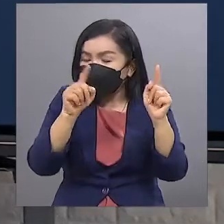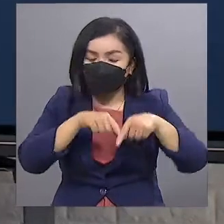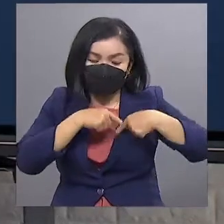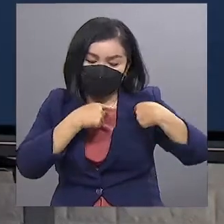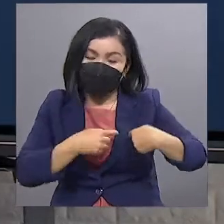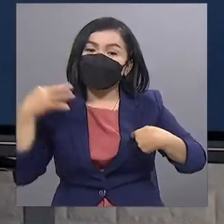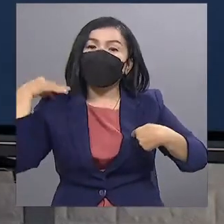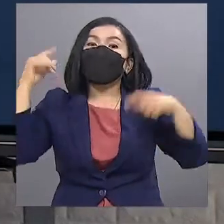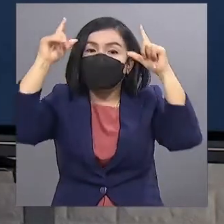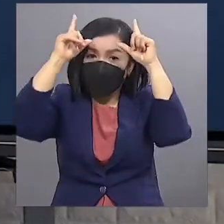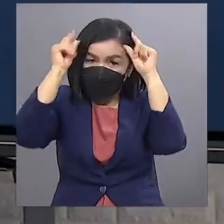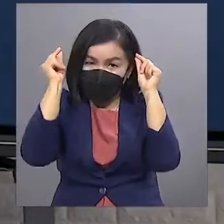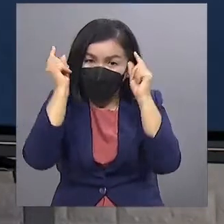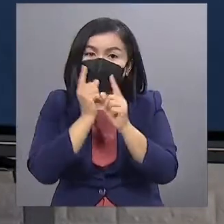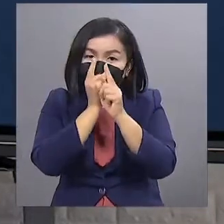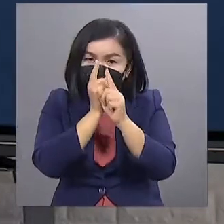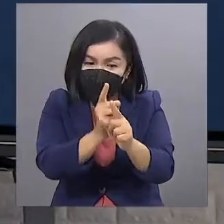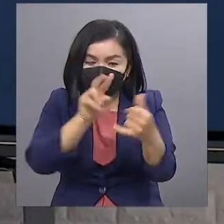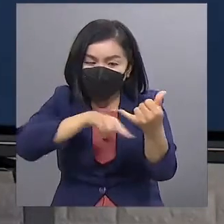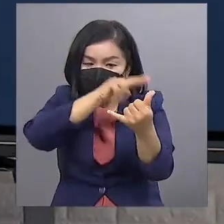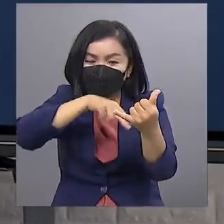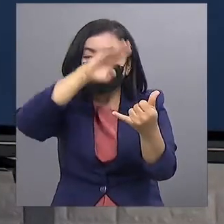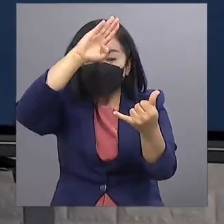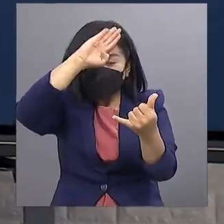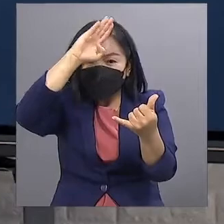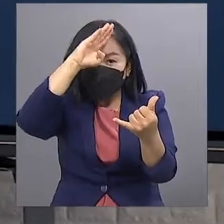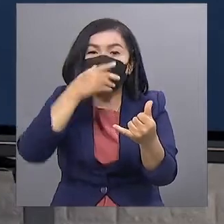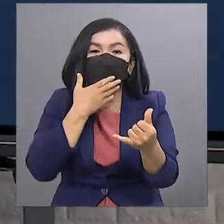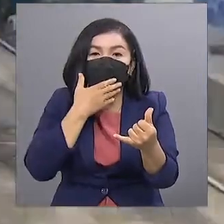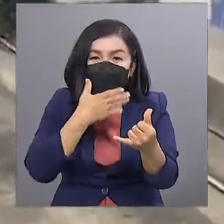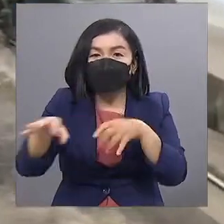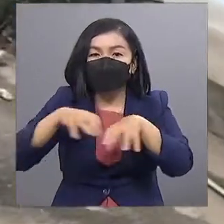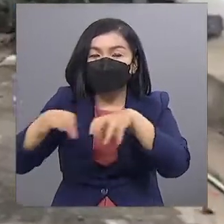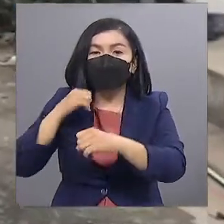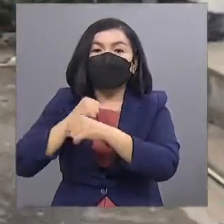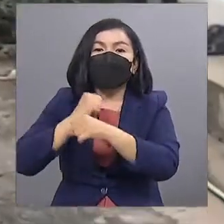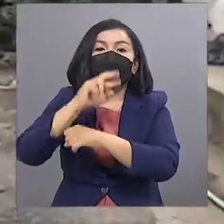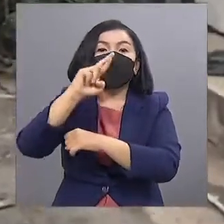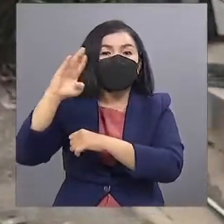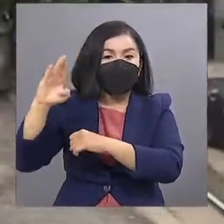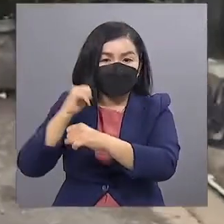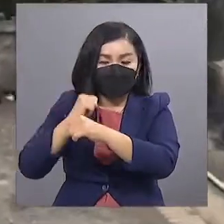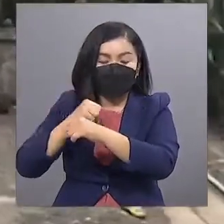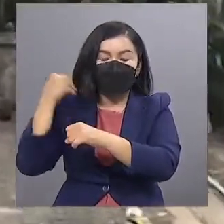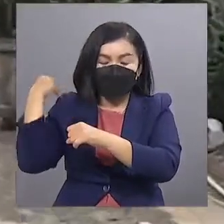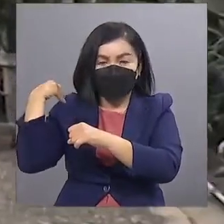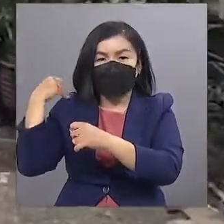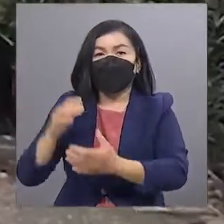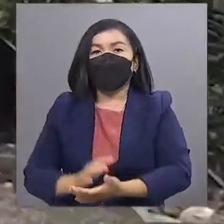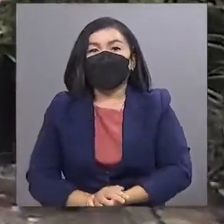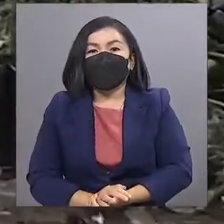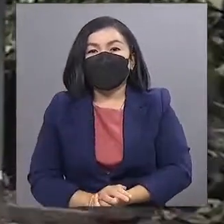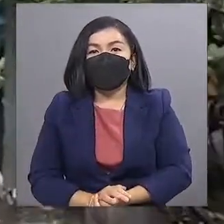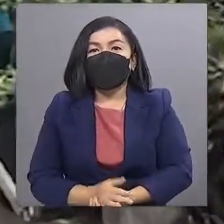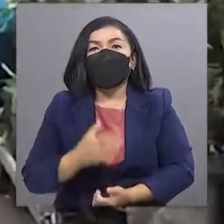ติดตามมาการ คอยดูแลผู้ป่วยโวิด-19 อย่างเป็ระบบครับผมไปที่บ้าน